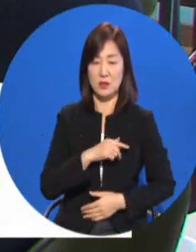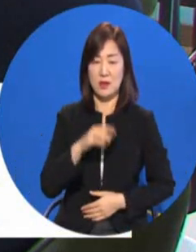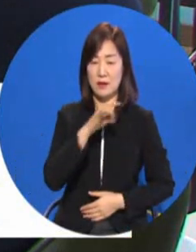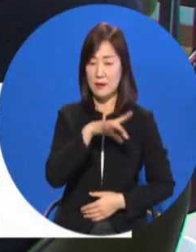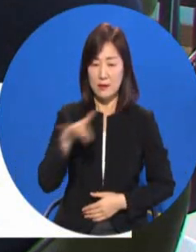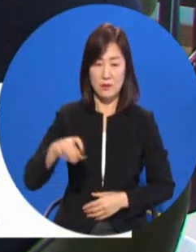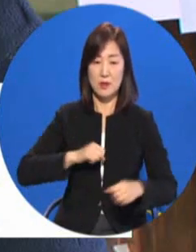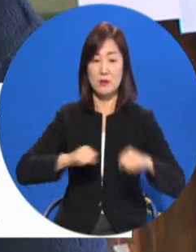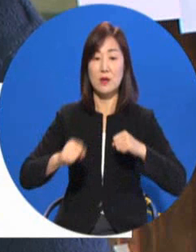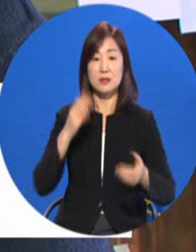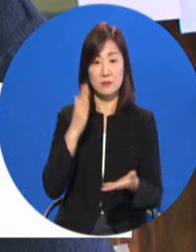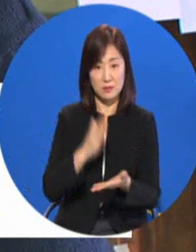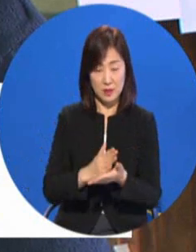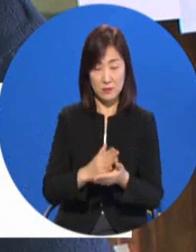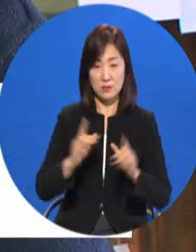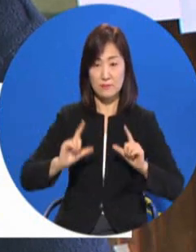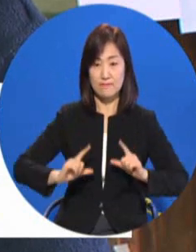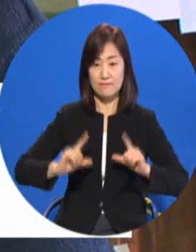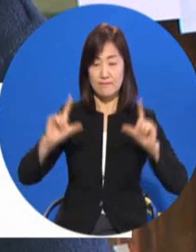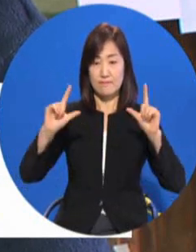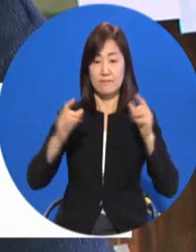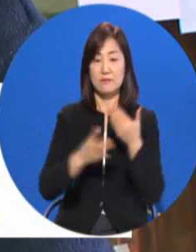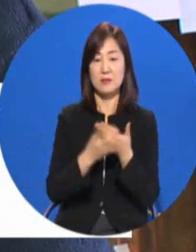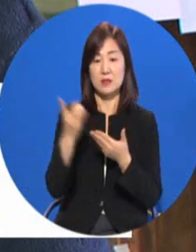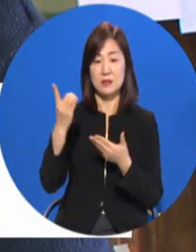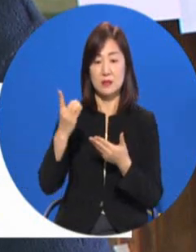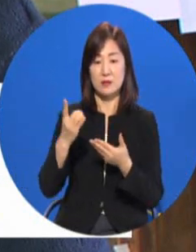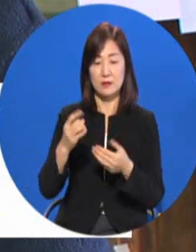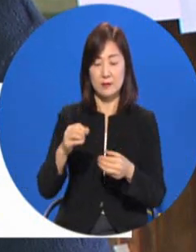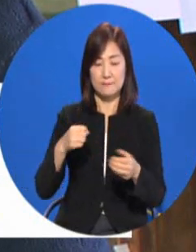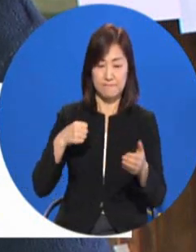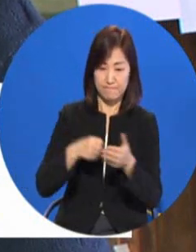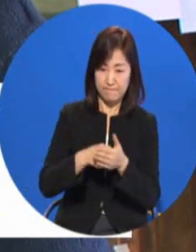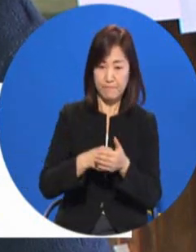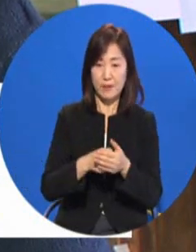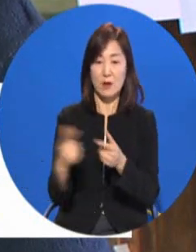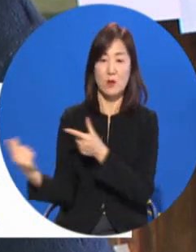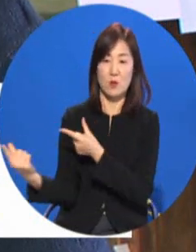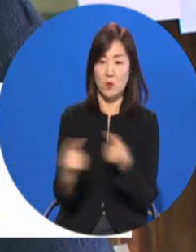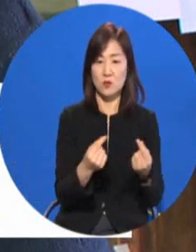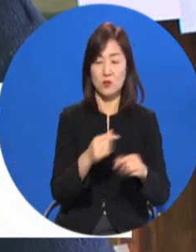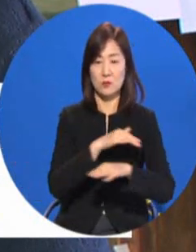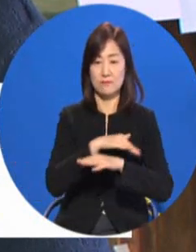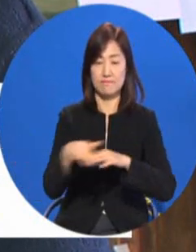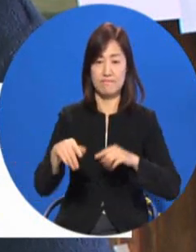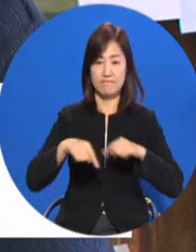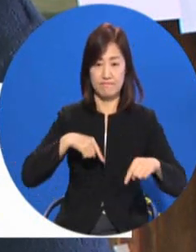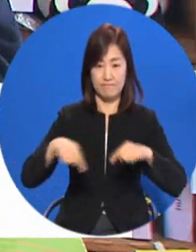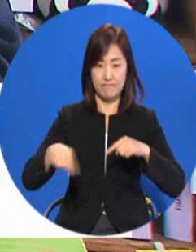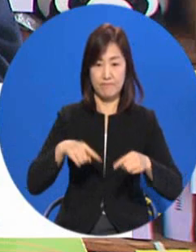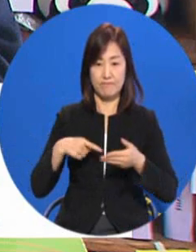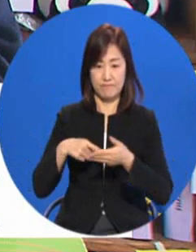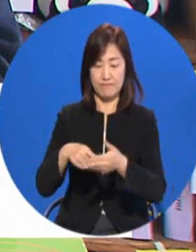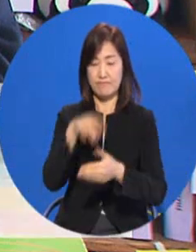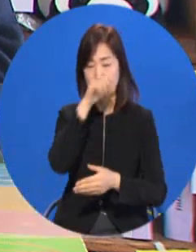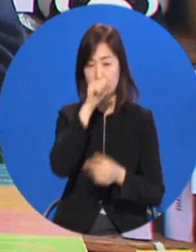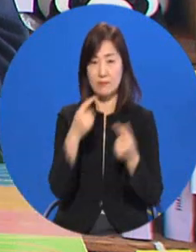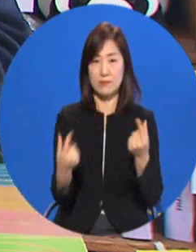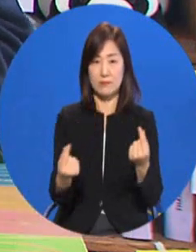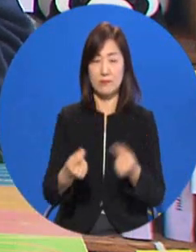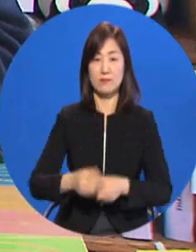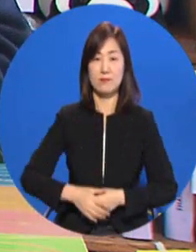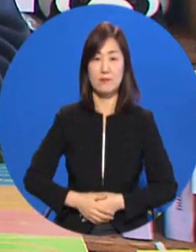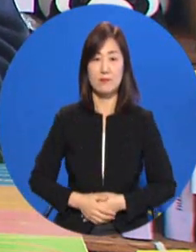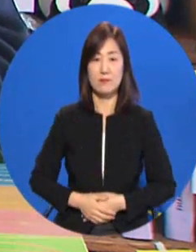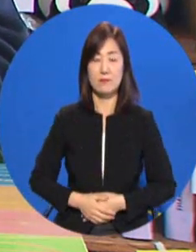활동 하지 말고 전남본부 번역의 있는 아젠다를 설정해서 좀 정책 공동 정책을 좀 함께 추진해 졌으면 좋겠습니다